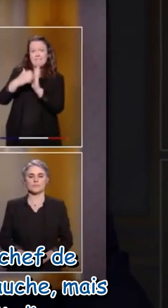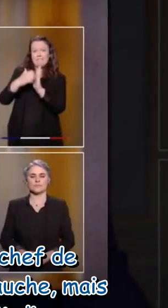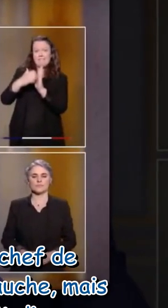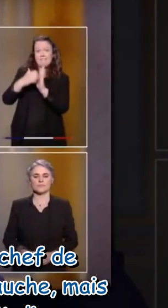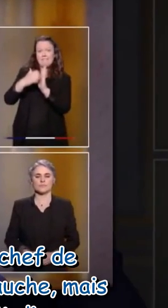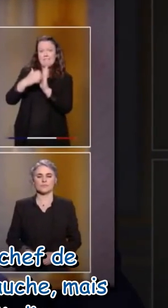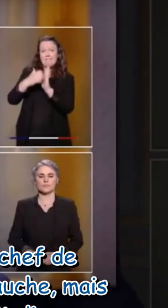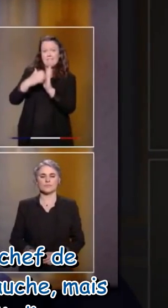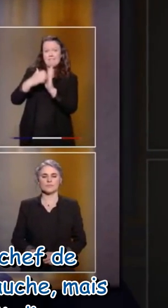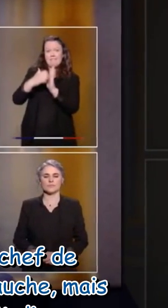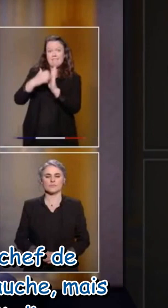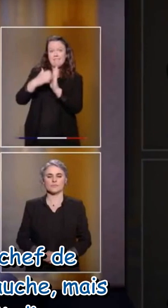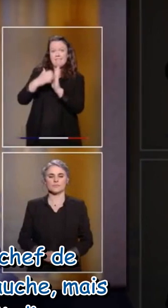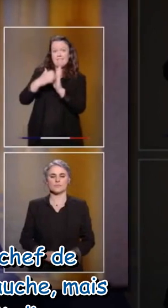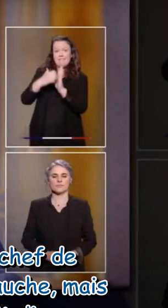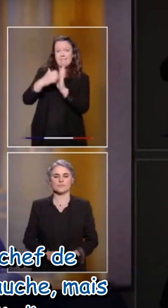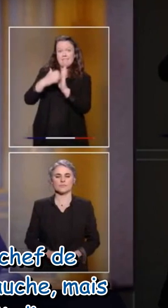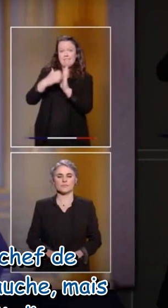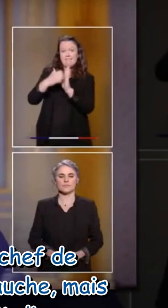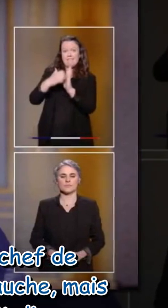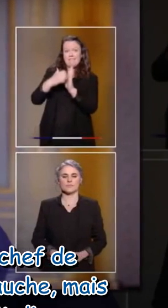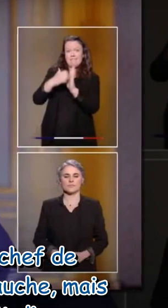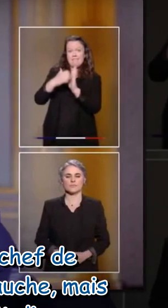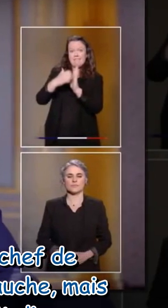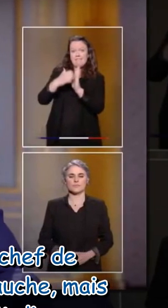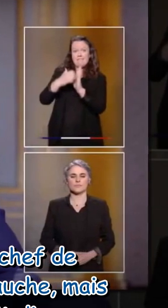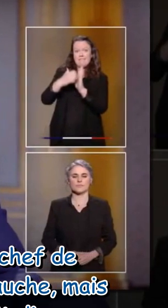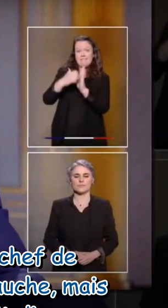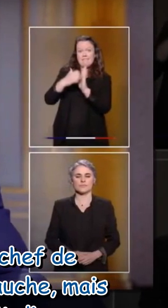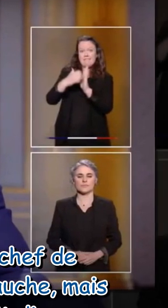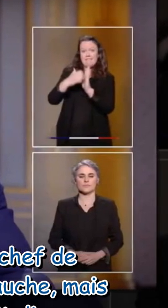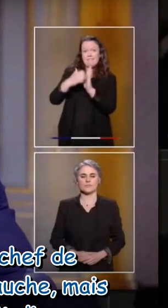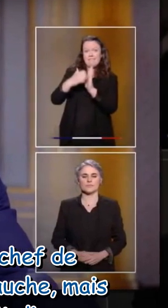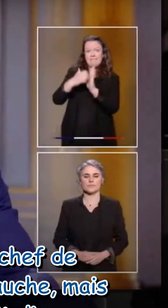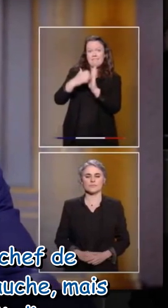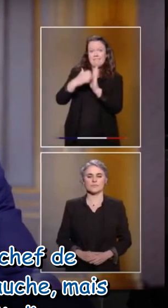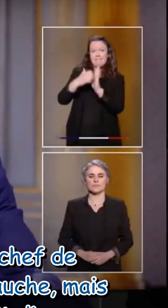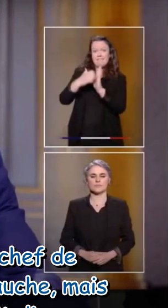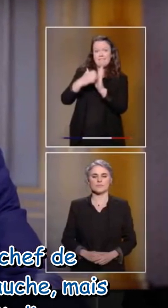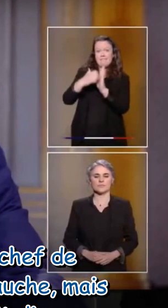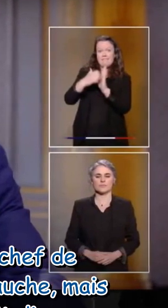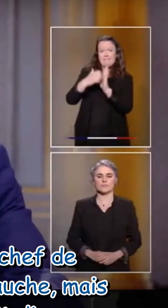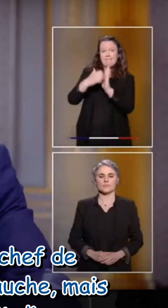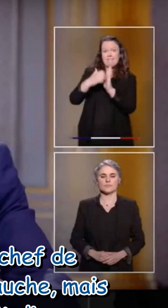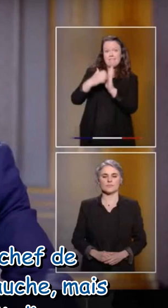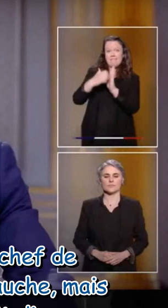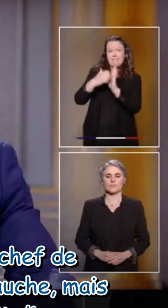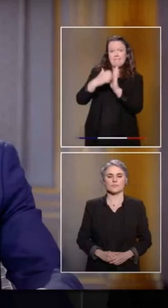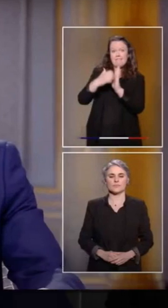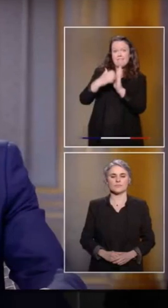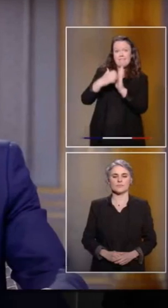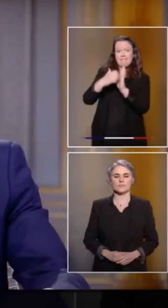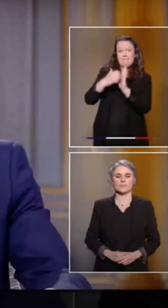En effet, en début d'interview, le chef de l'État portait sa montre au poignet gauche, mais quelques minutes après, le bijou avait